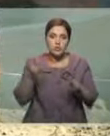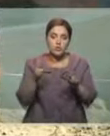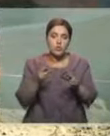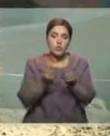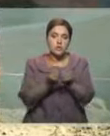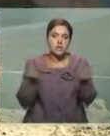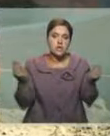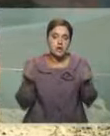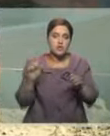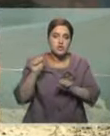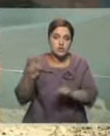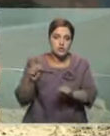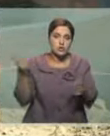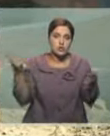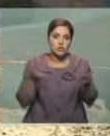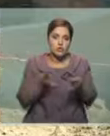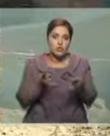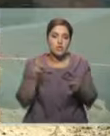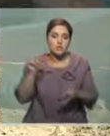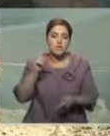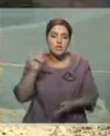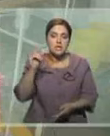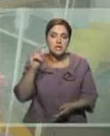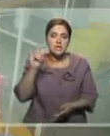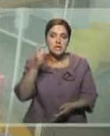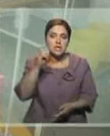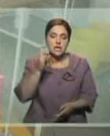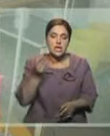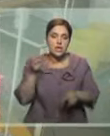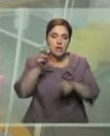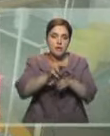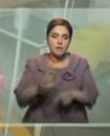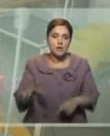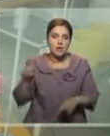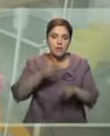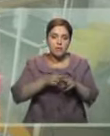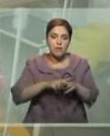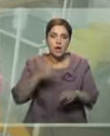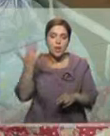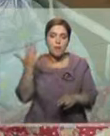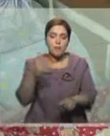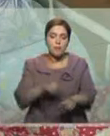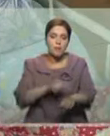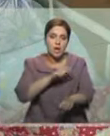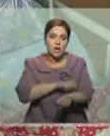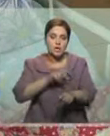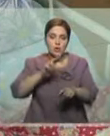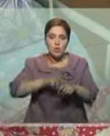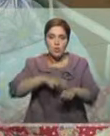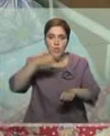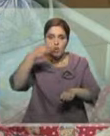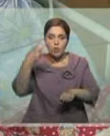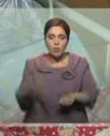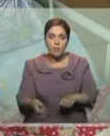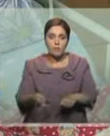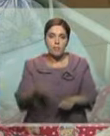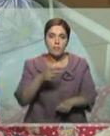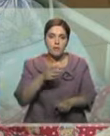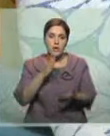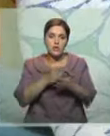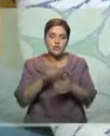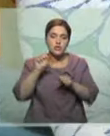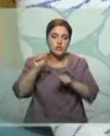этого паркинга, чтобы дети не могли туда забегать. Рамазан Бабаев упал с 5-метровой высоты. Парапет в 6 кирпичей не смог